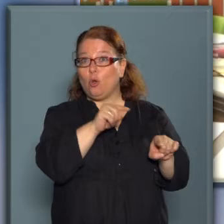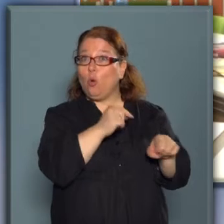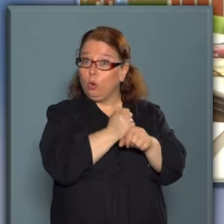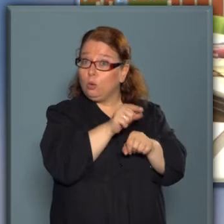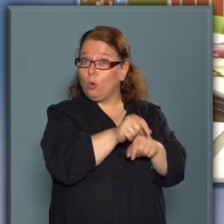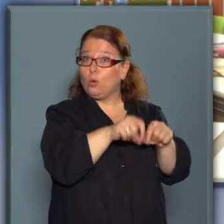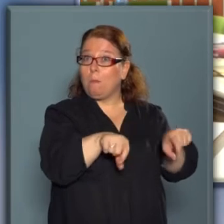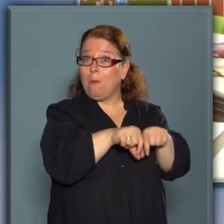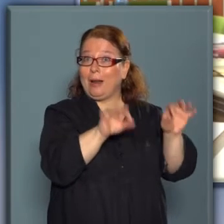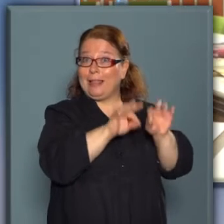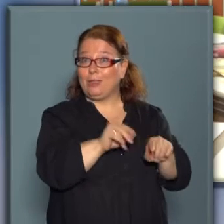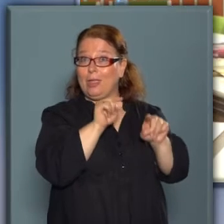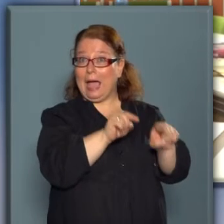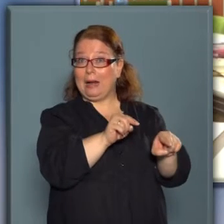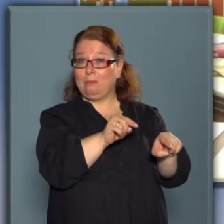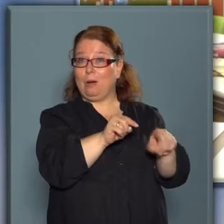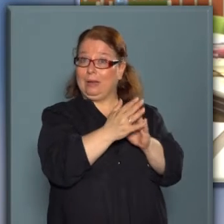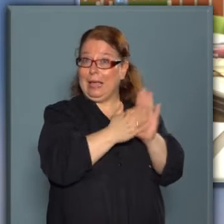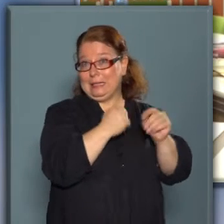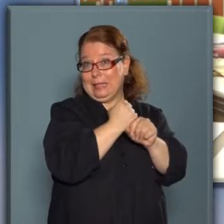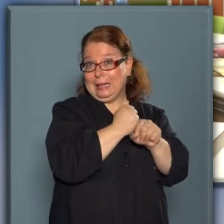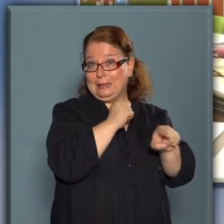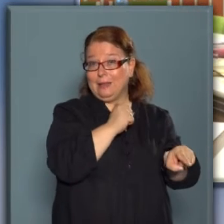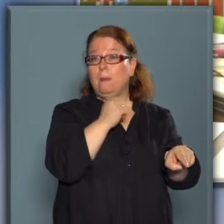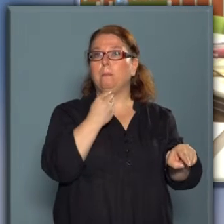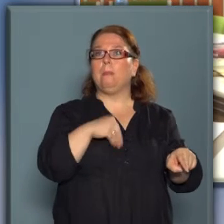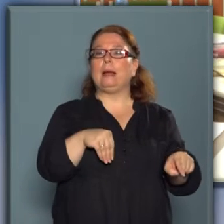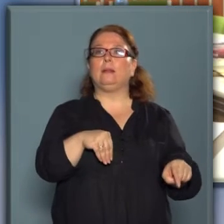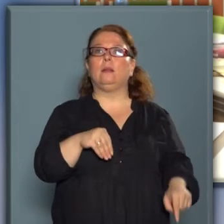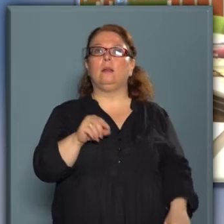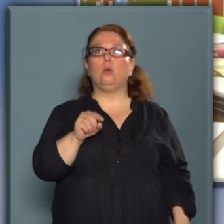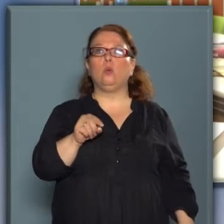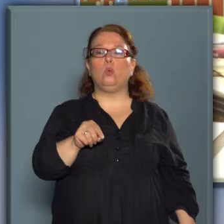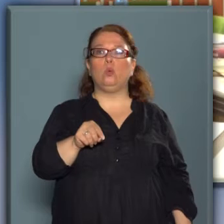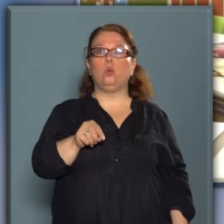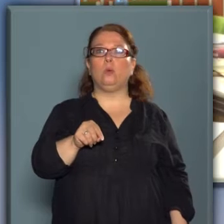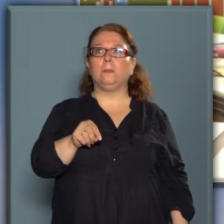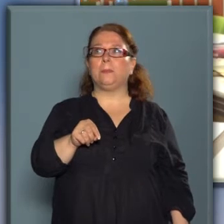az akkori parkettagyárba kezdett el dolgozni azért, mert